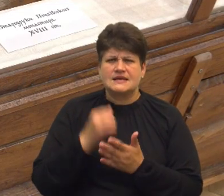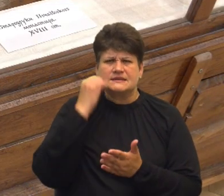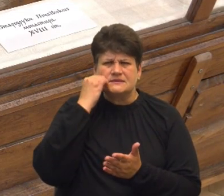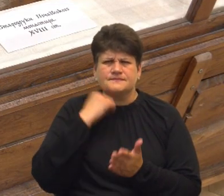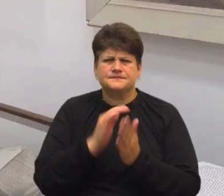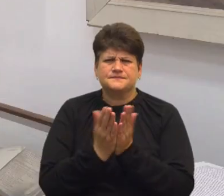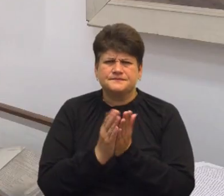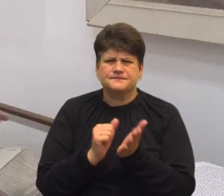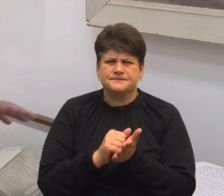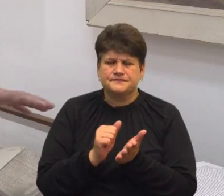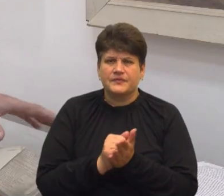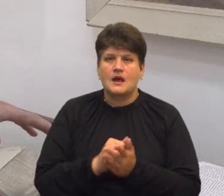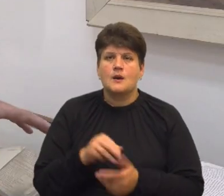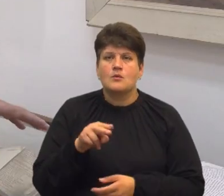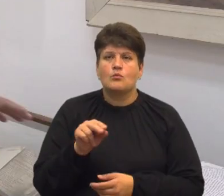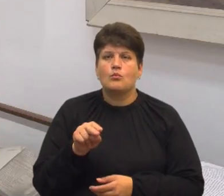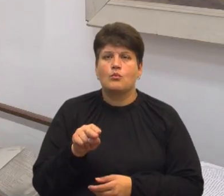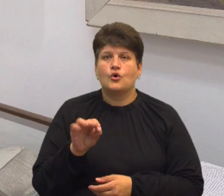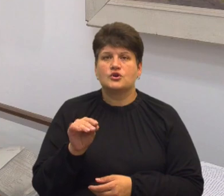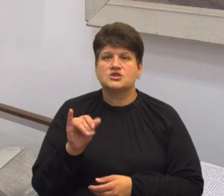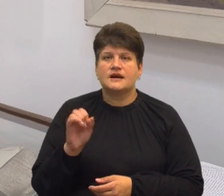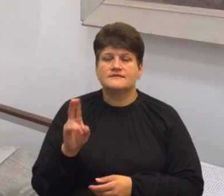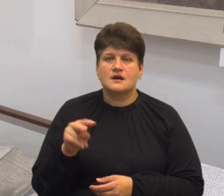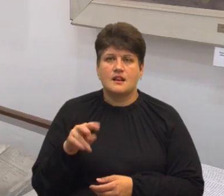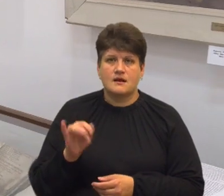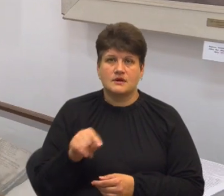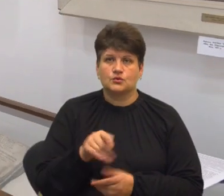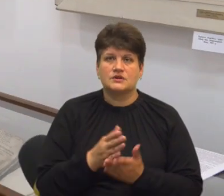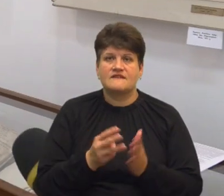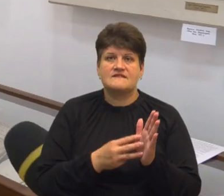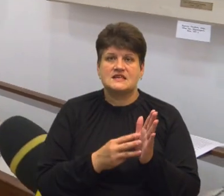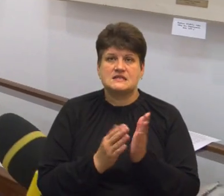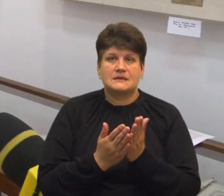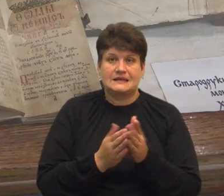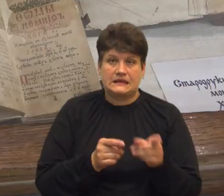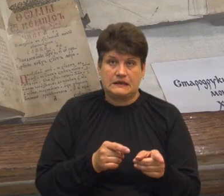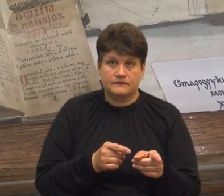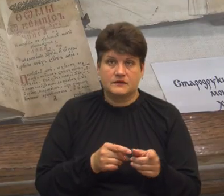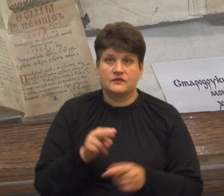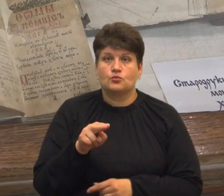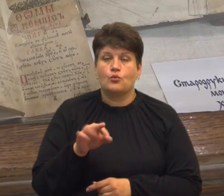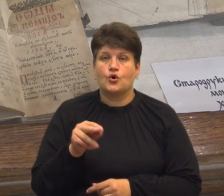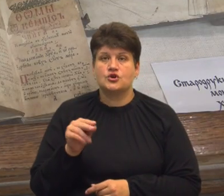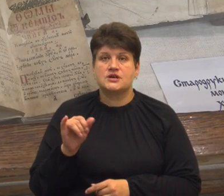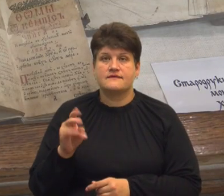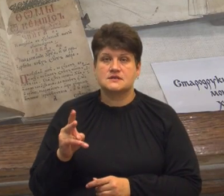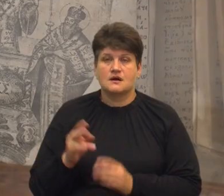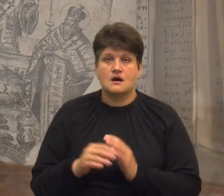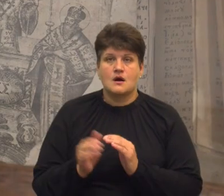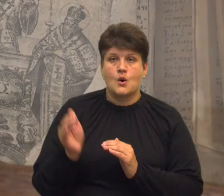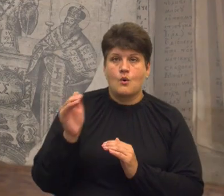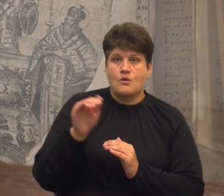Почаївської лаври ми тут представили вісім книг можна сказати від Почаївської горицы перша